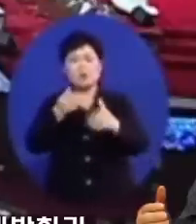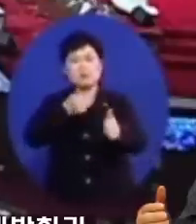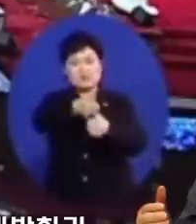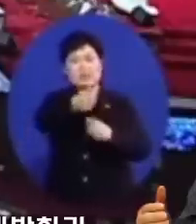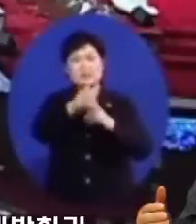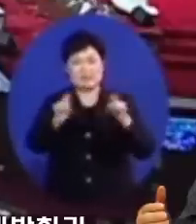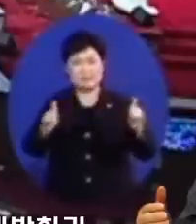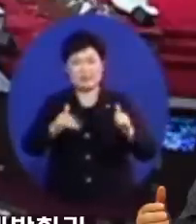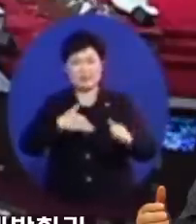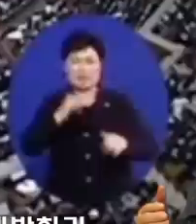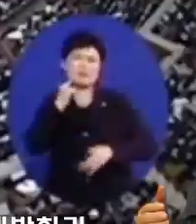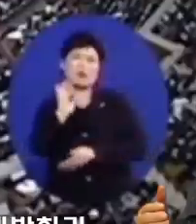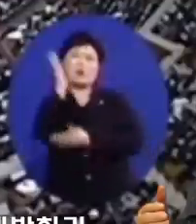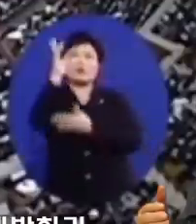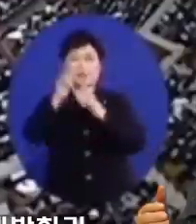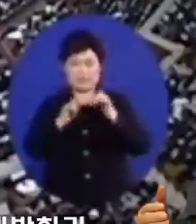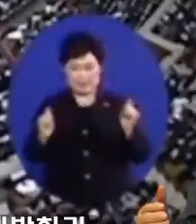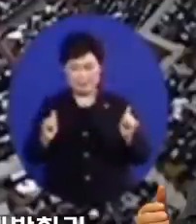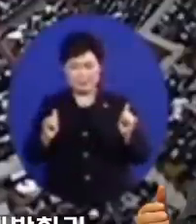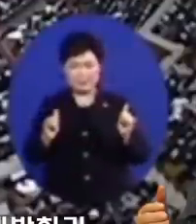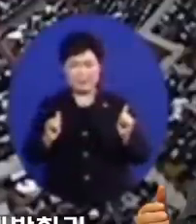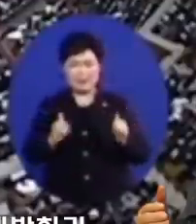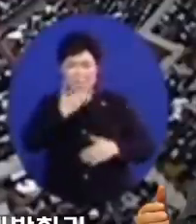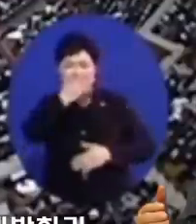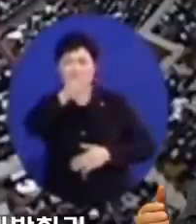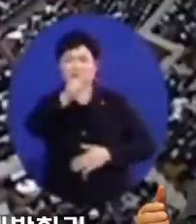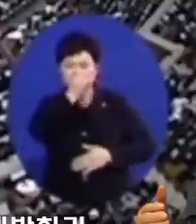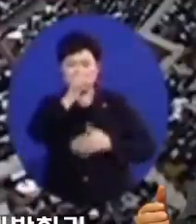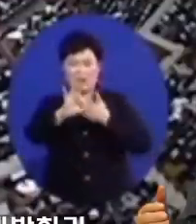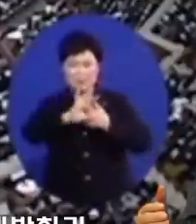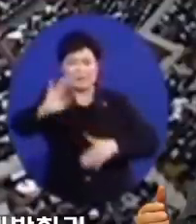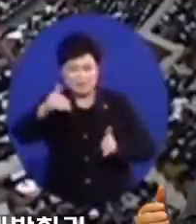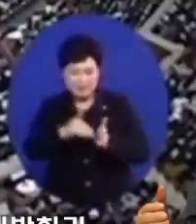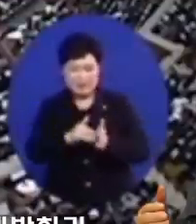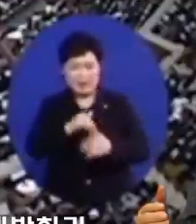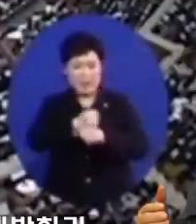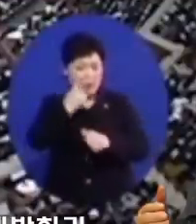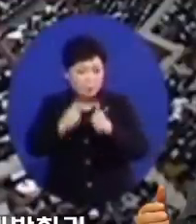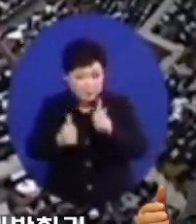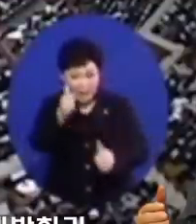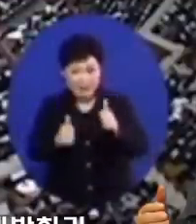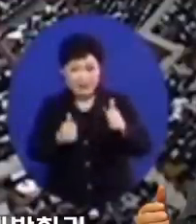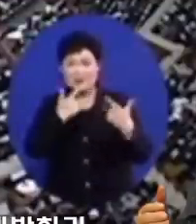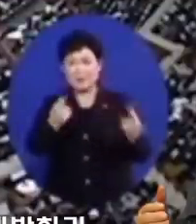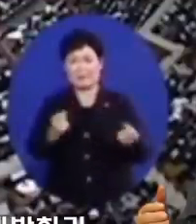나는 영광스러운 사람이다. 할 수 있다. 하면 된다. 해보자.